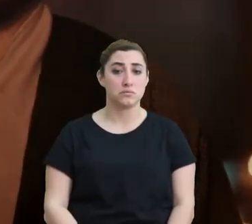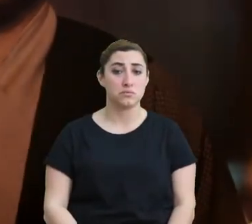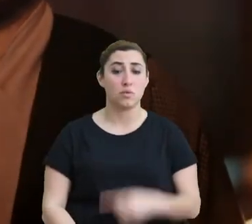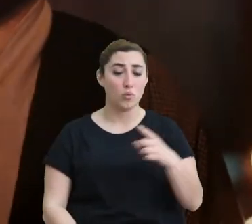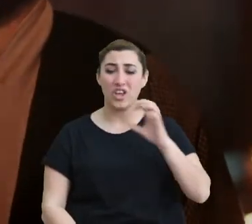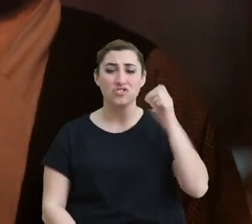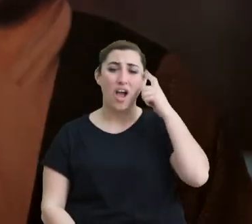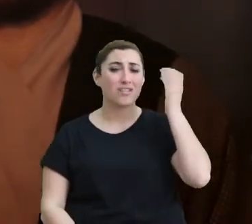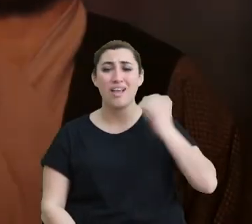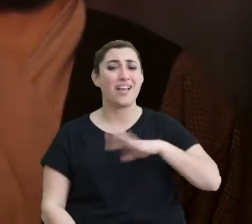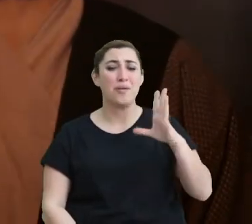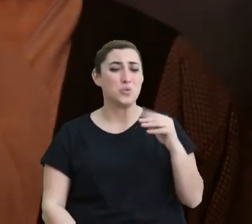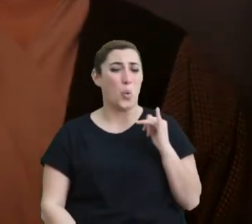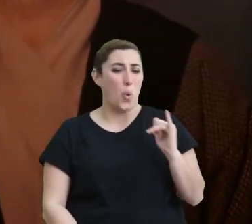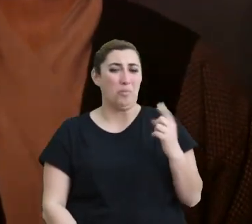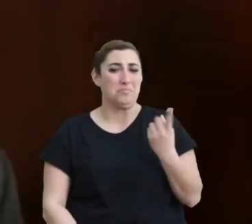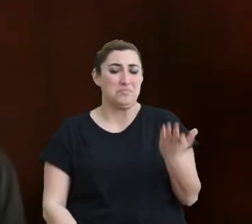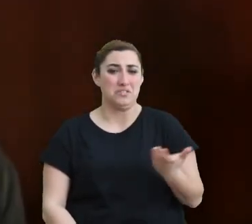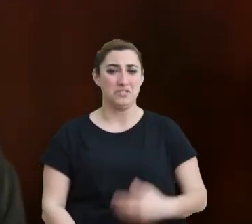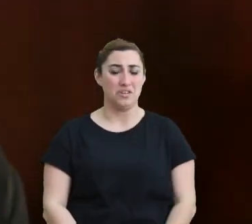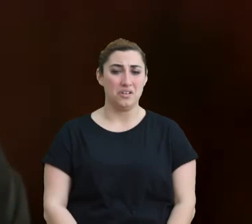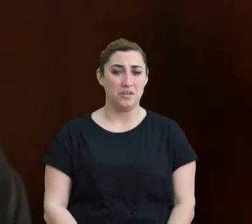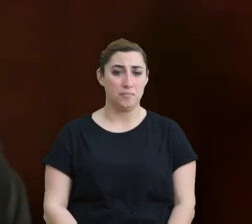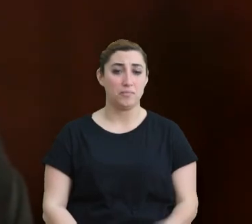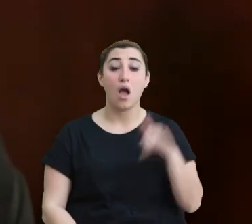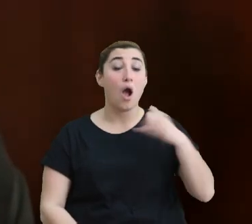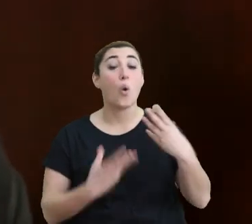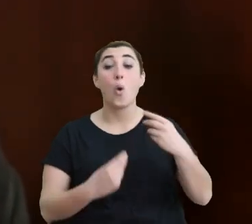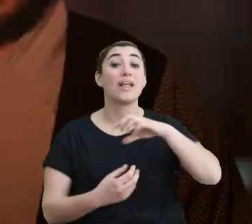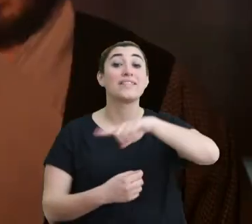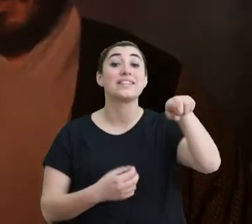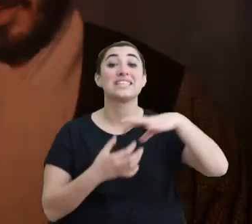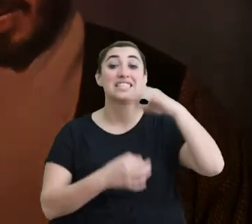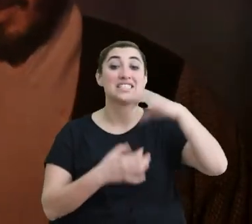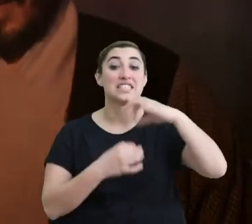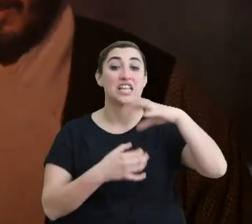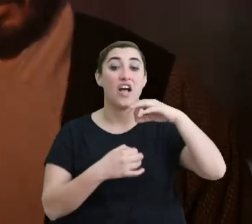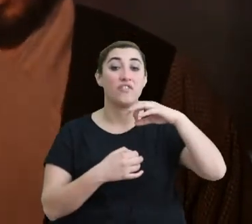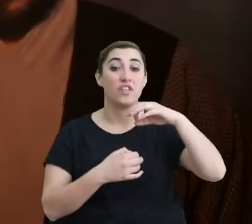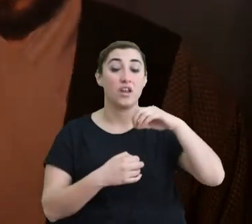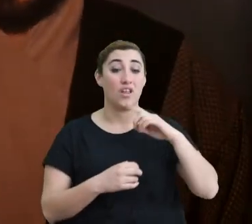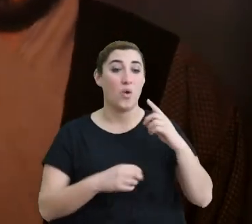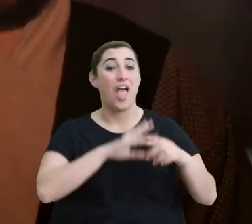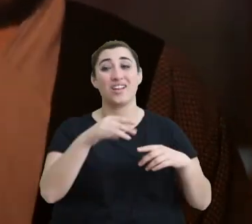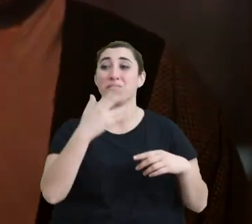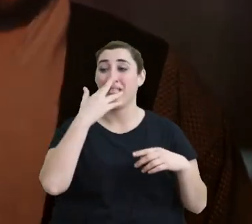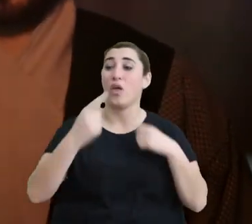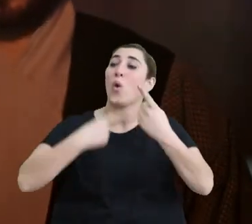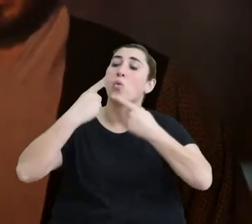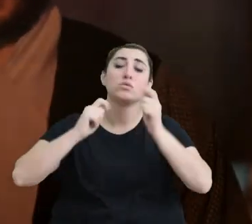Bunu aklından geçirmek bile abesle iştigal. Hak erenleri çiğ bir Adem ile konuşacak değil.